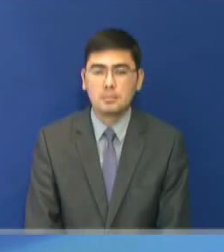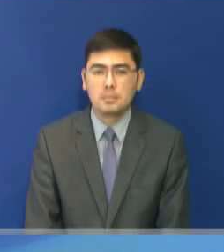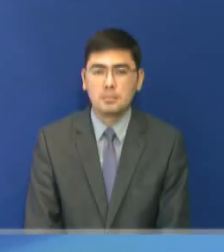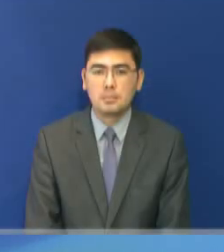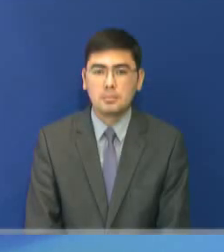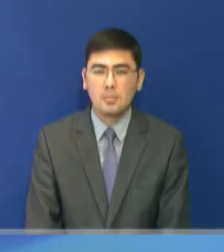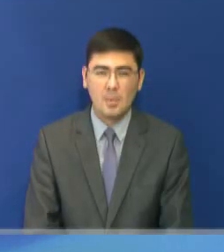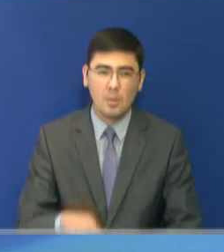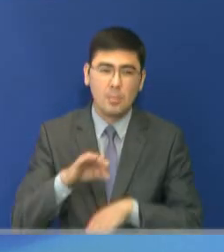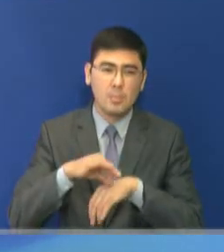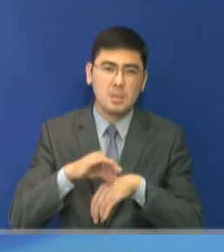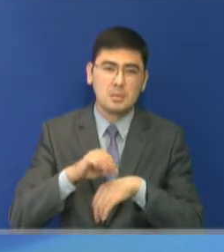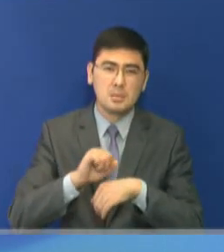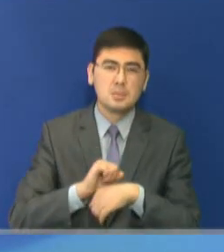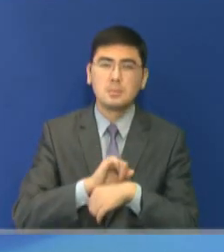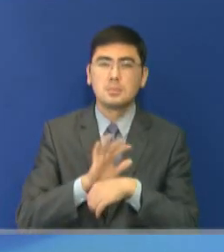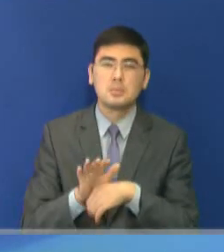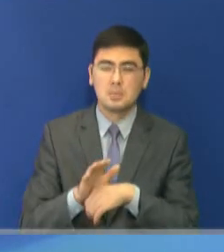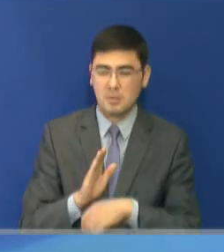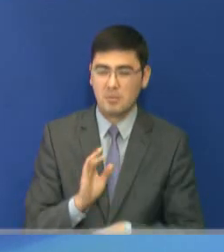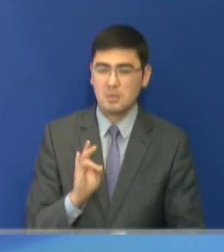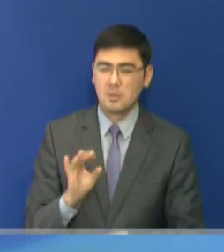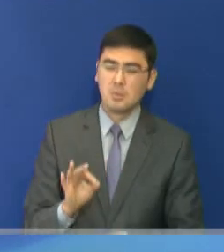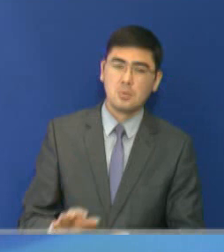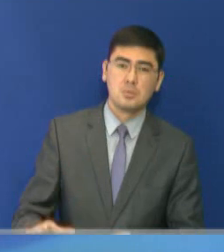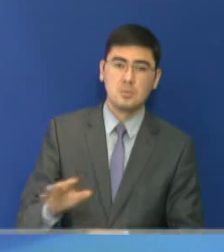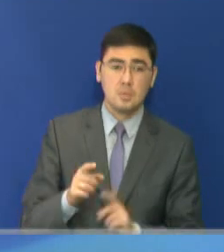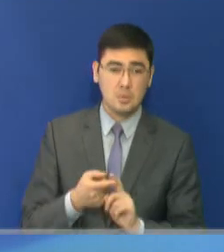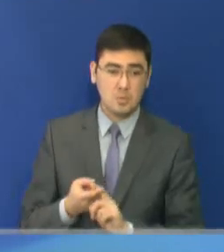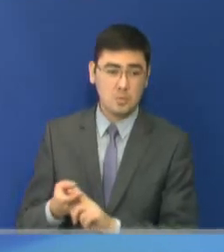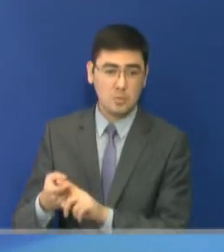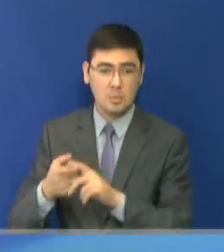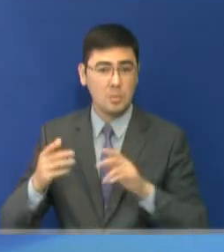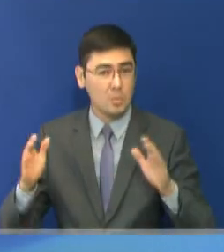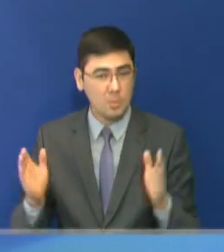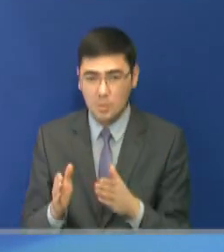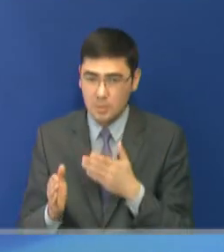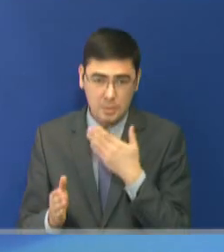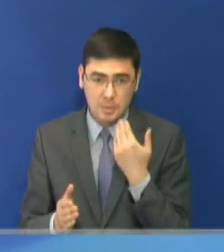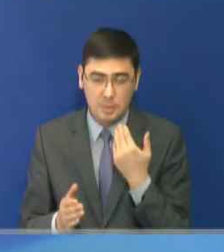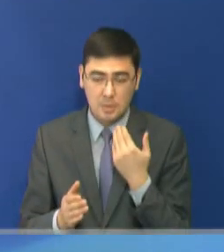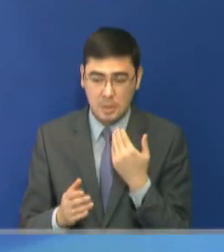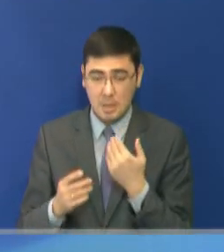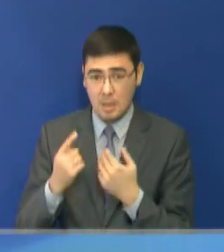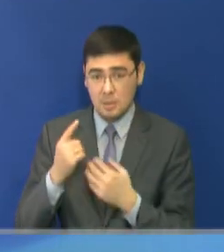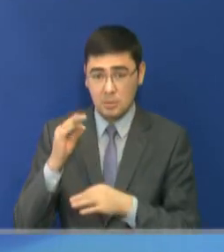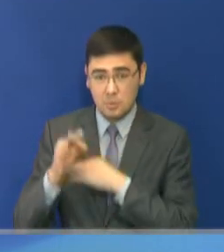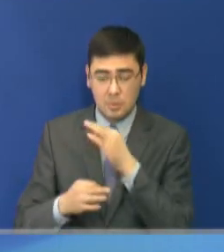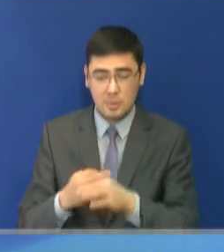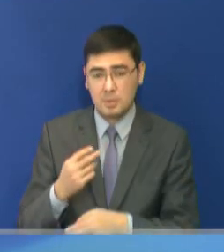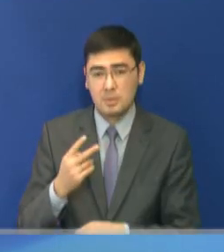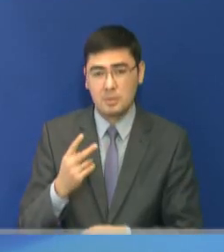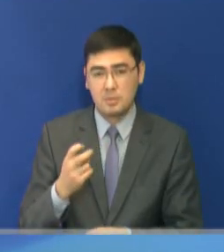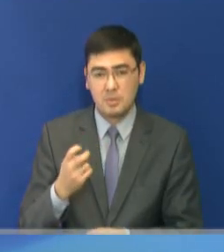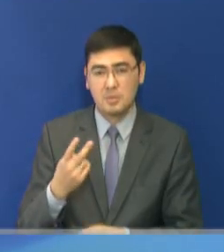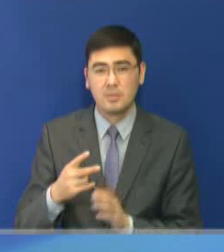Количество случаев заражения коронавирусной инфекцией в регионе не уменьшается. За прошедшую неделю зарегистрировано 227 новых случаев. По